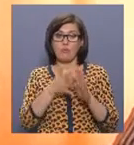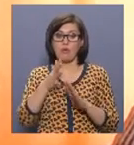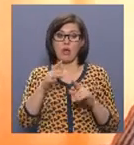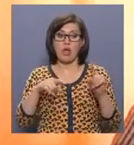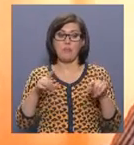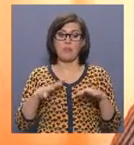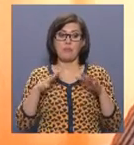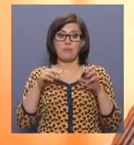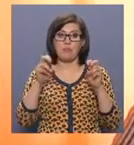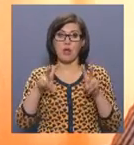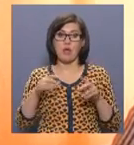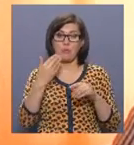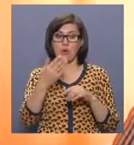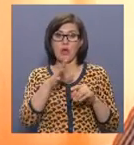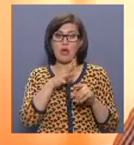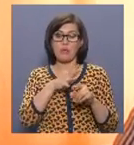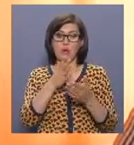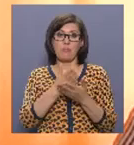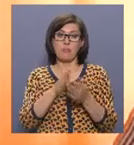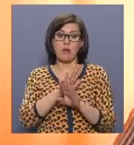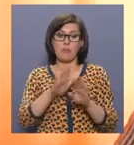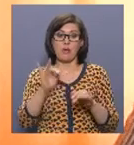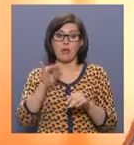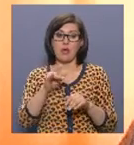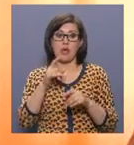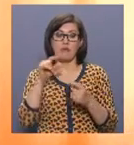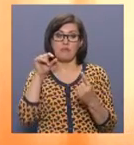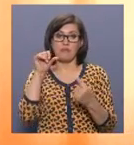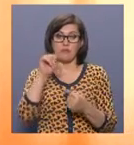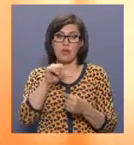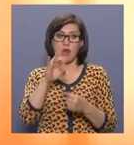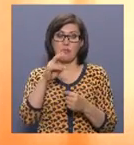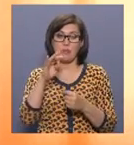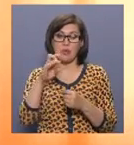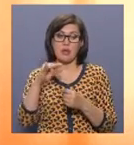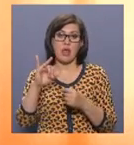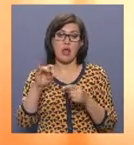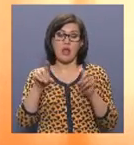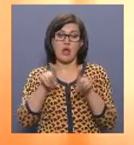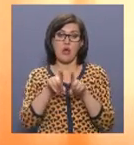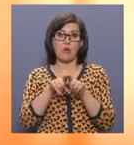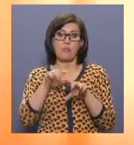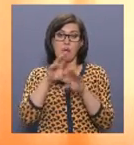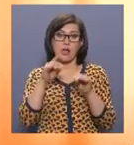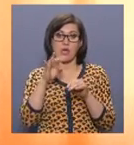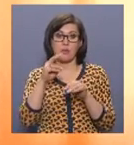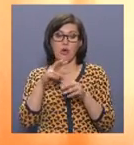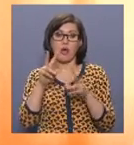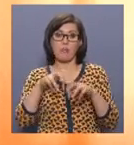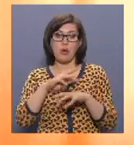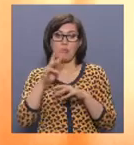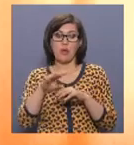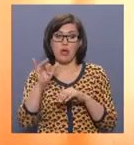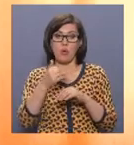кибер шабуыл әдейі дәл сол кеңсеге бағытталмаған. Демек, қаскүнемдер IP мекенжайлардың барлық диапазонын қамтып, сол арқылы